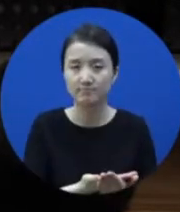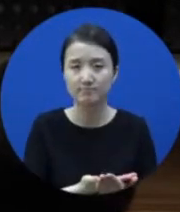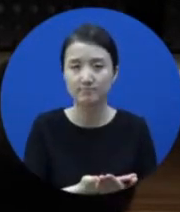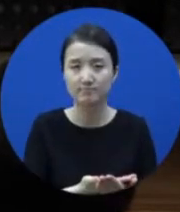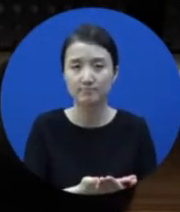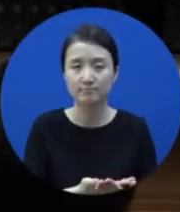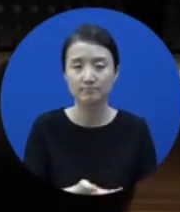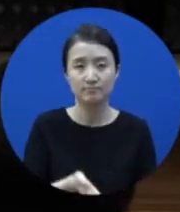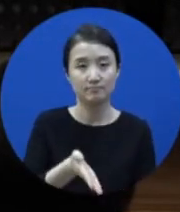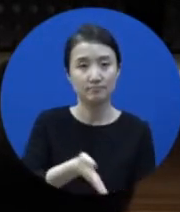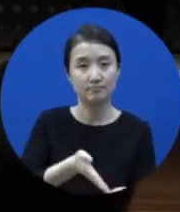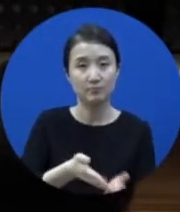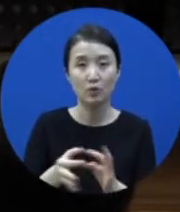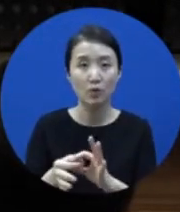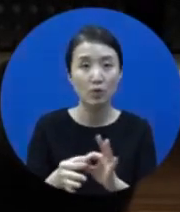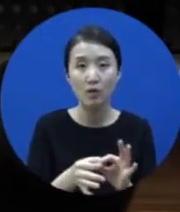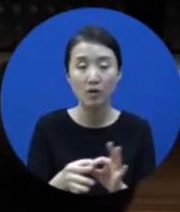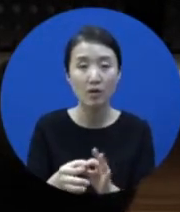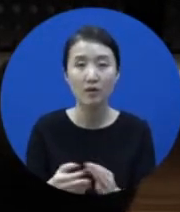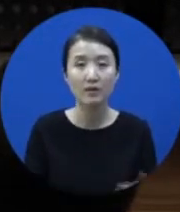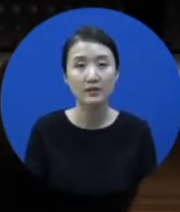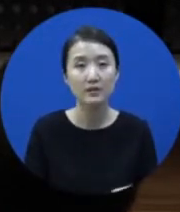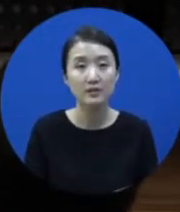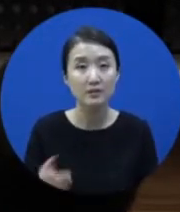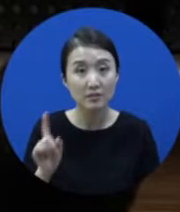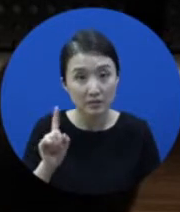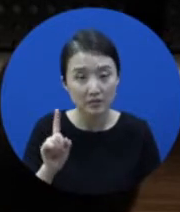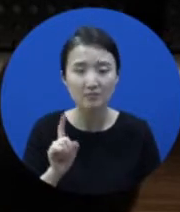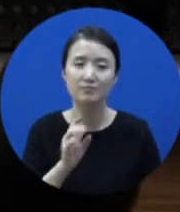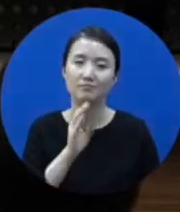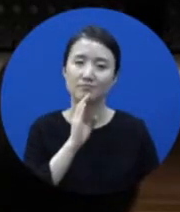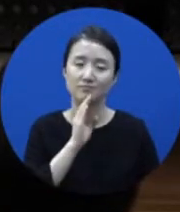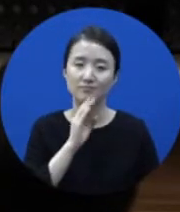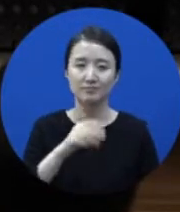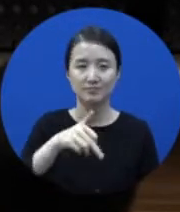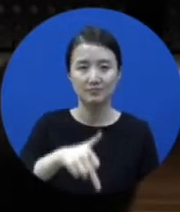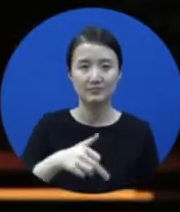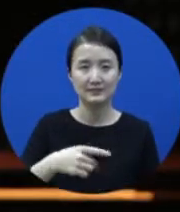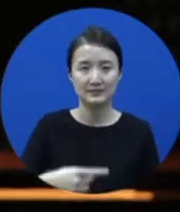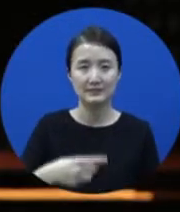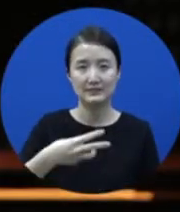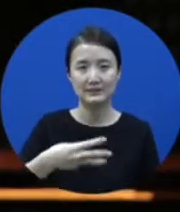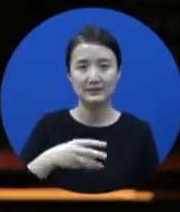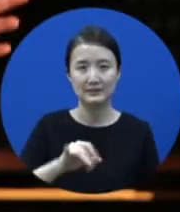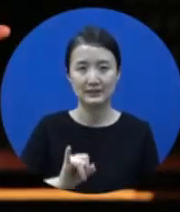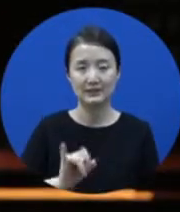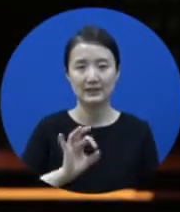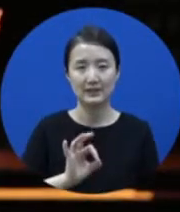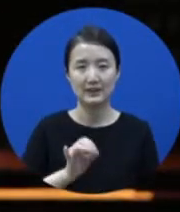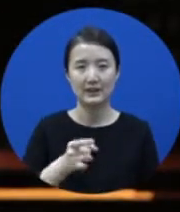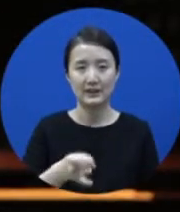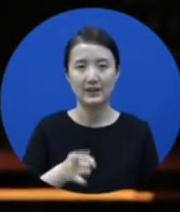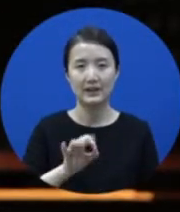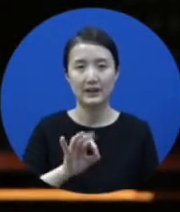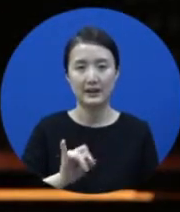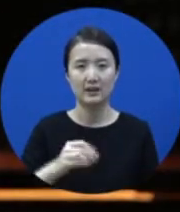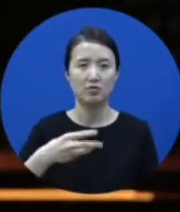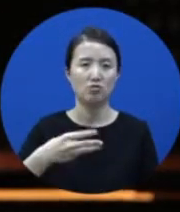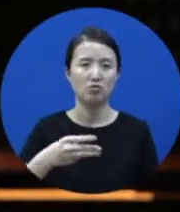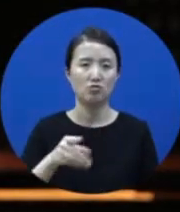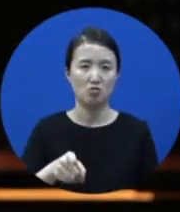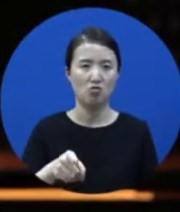직업군이 있습니다. 크리에이터라고 들어보셨습니까? 네. 네. 요즘 보면은 이 크리에이터라고 해서